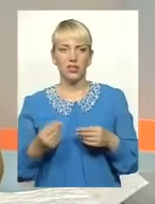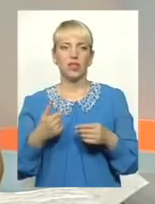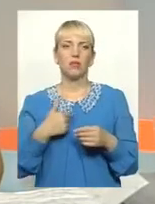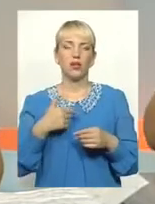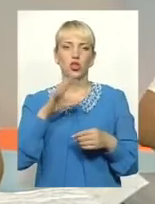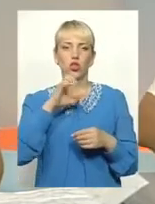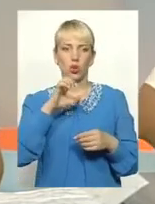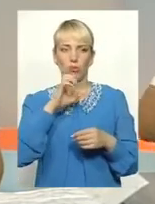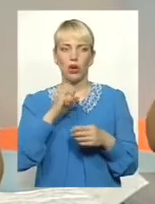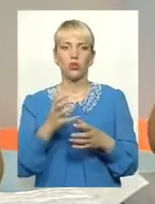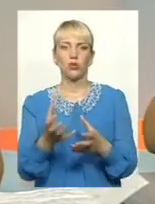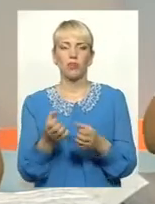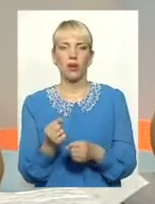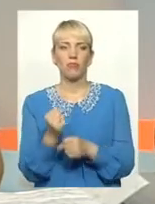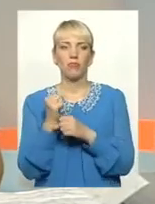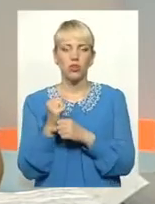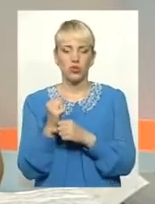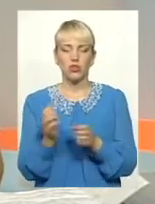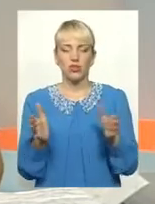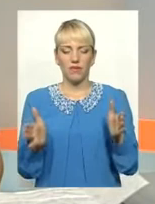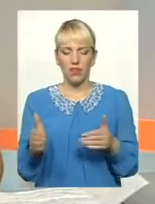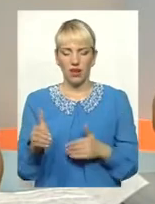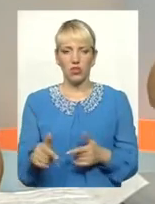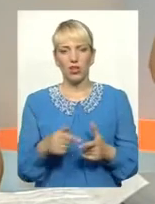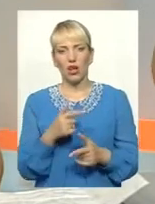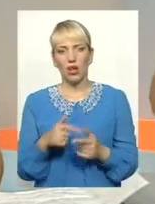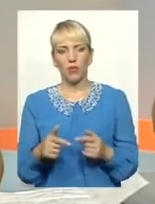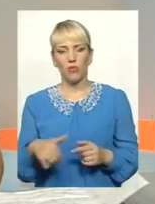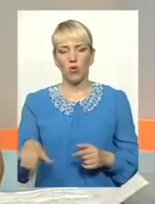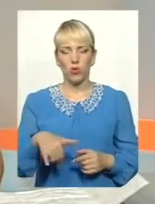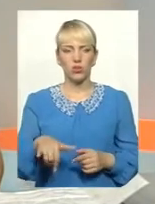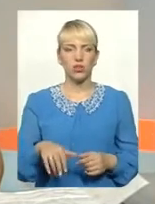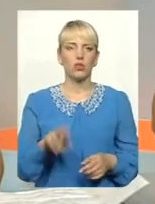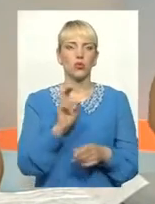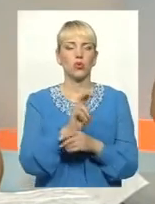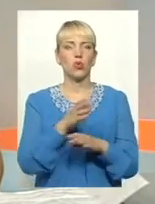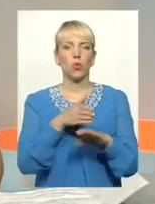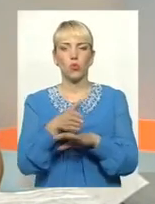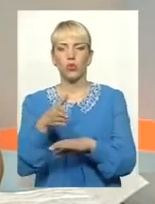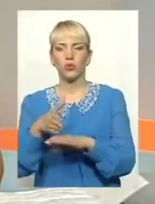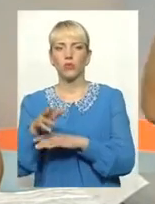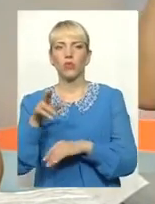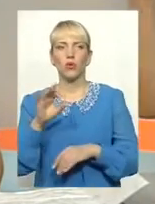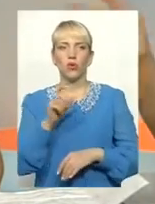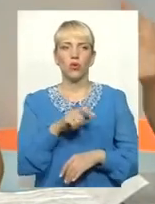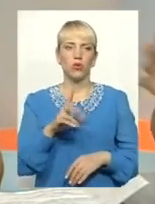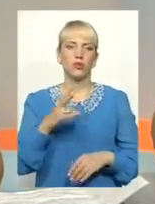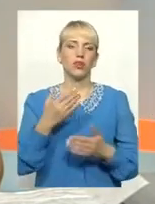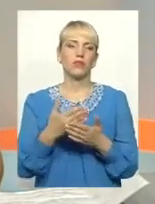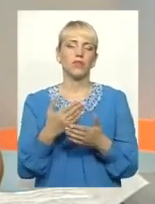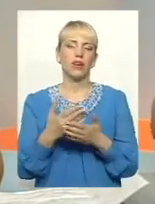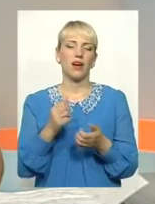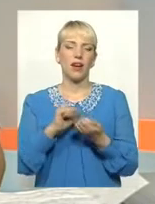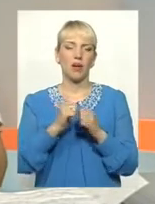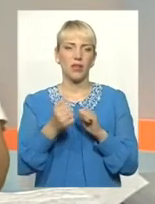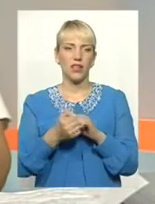беремо в мішочок, в ящичок, в корзинку і ходимо по людях. Йдемо на Толкучку, на